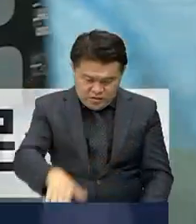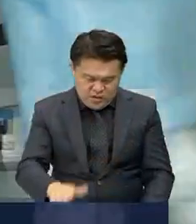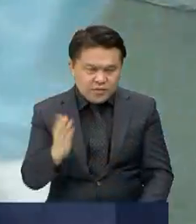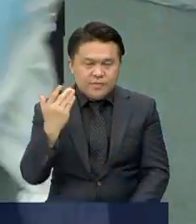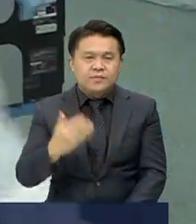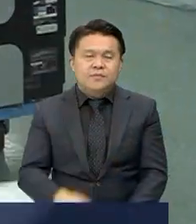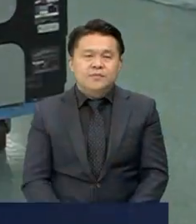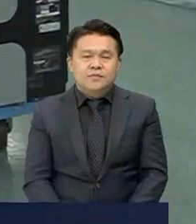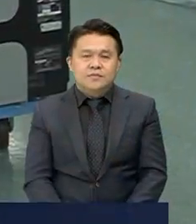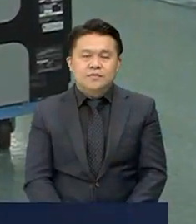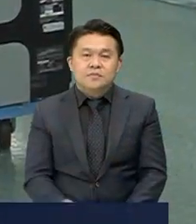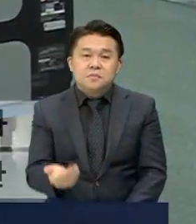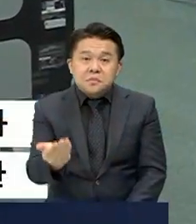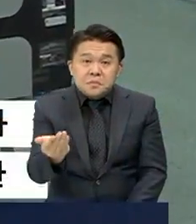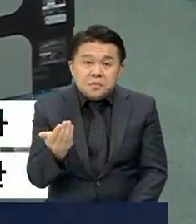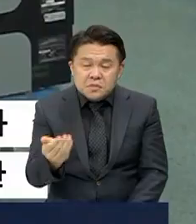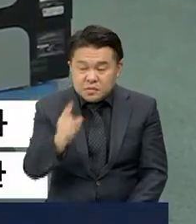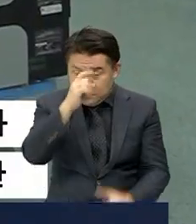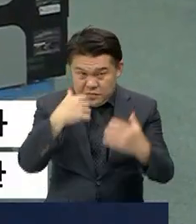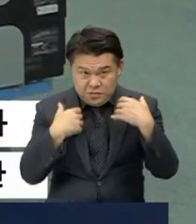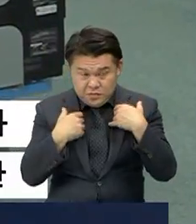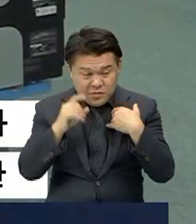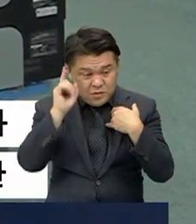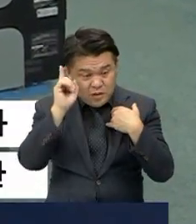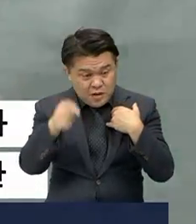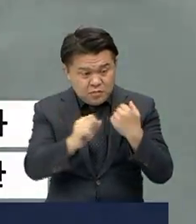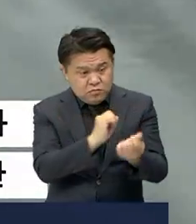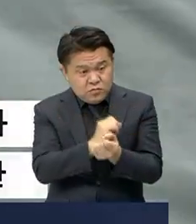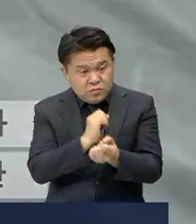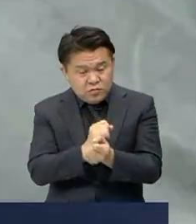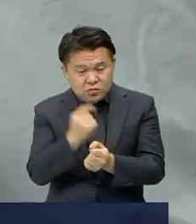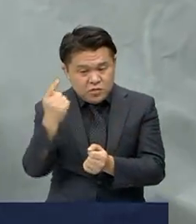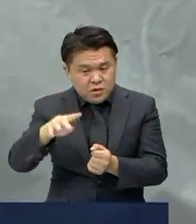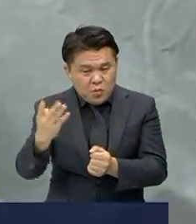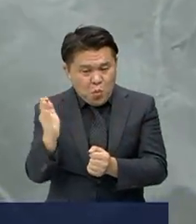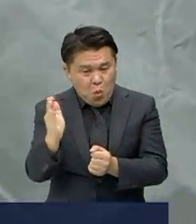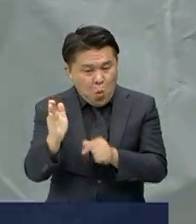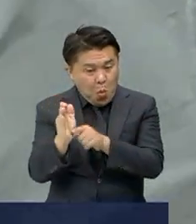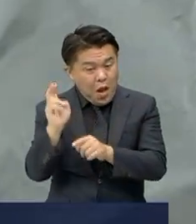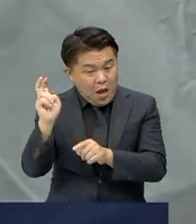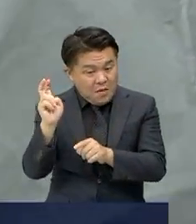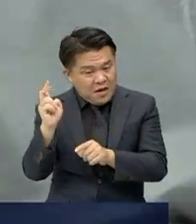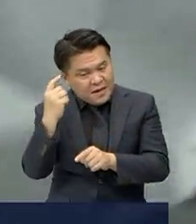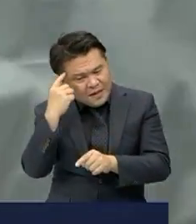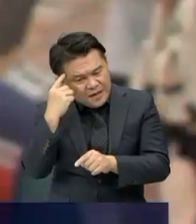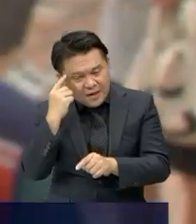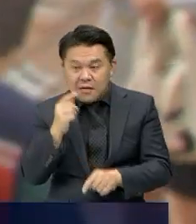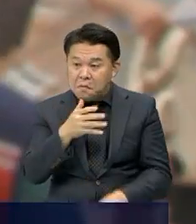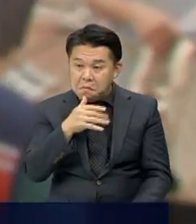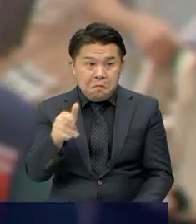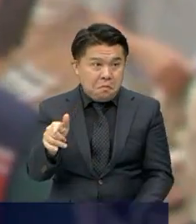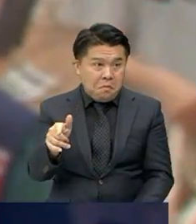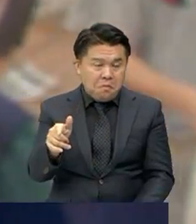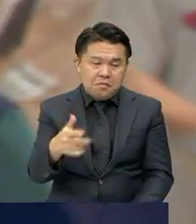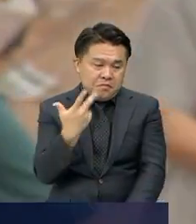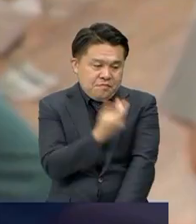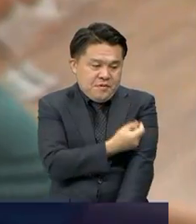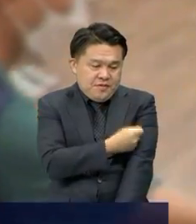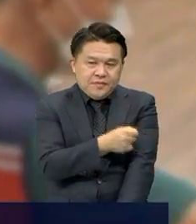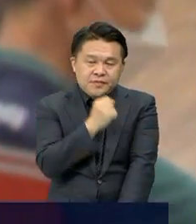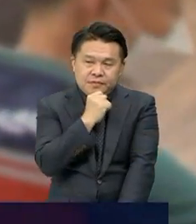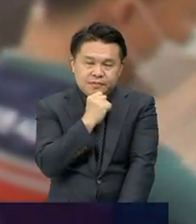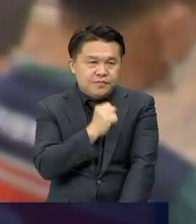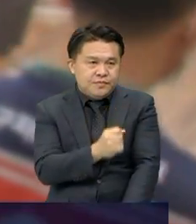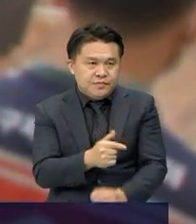내려왔습니다. 앞서 정부는 이달 말 하루 확진자가 1,400명 수준이 될 거라고 단기 예측했는데 접종률이